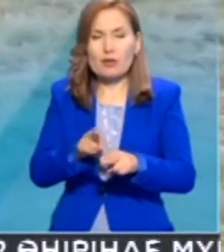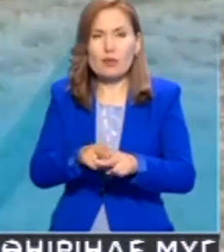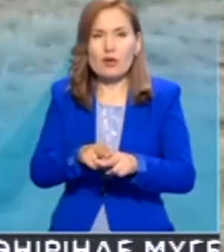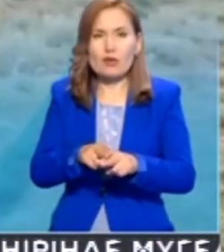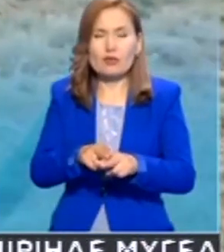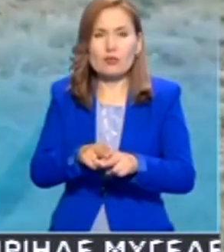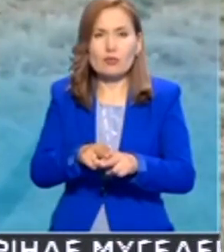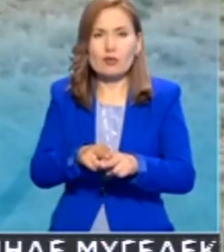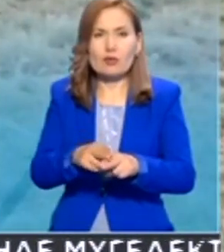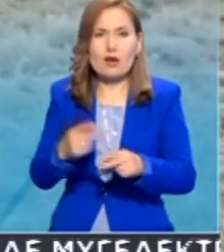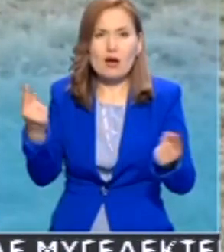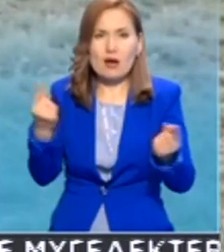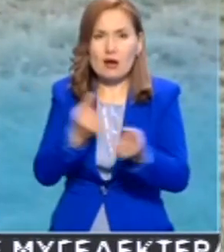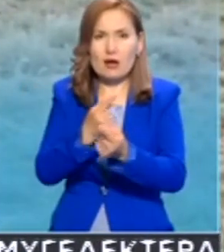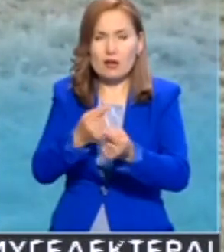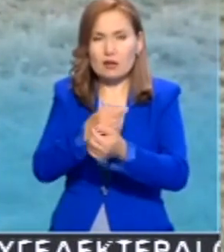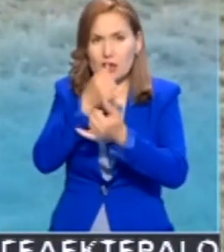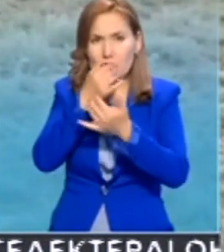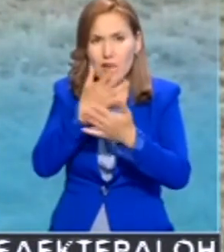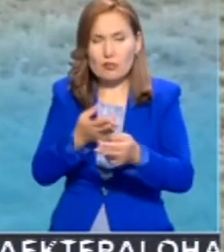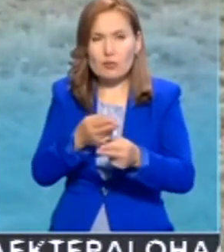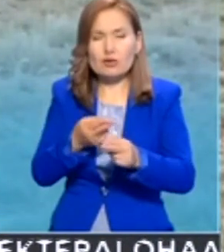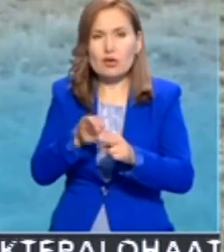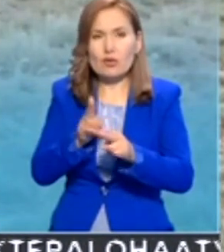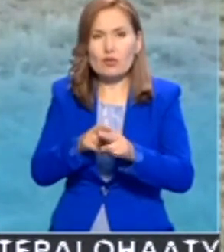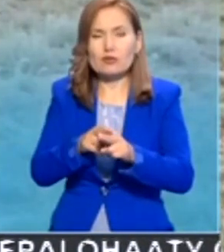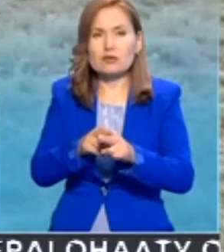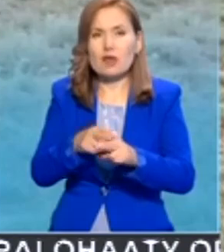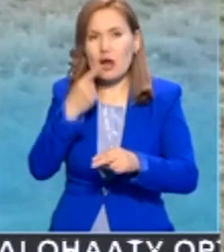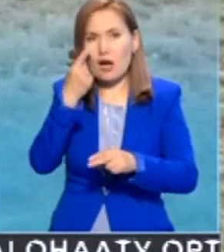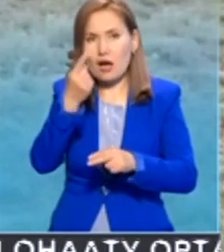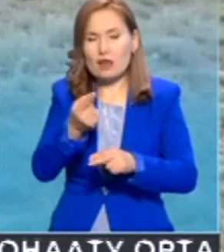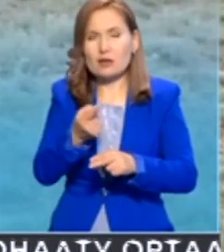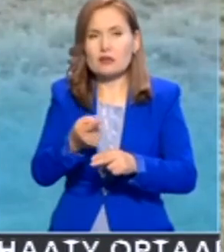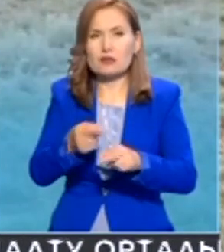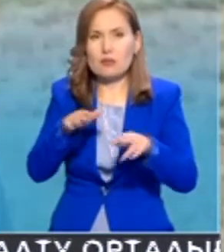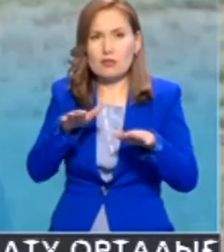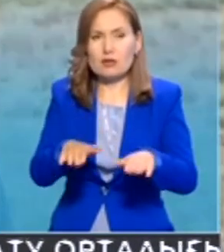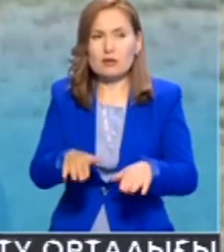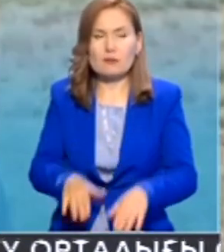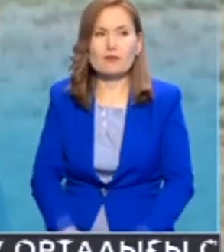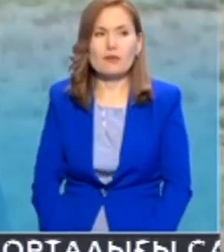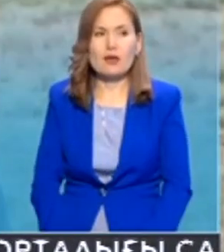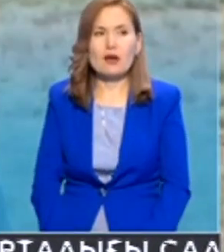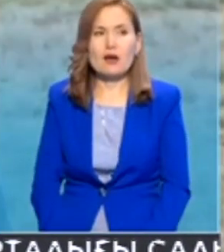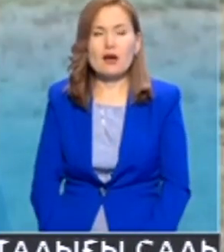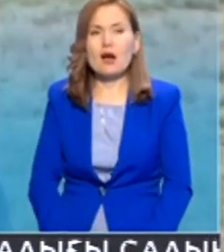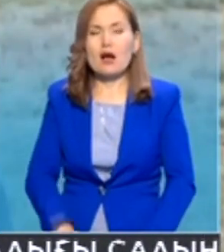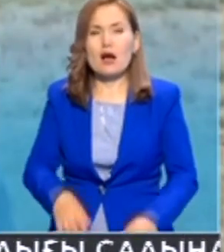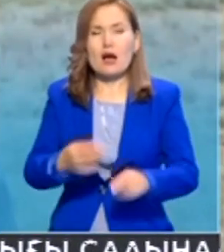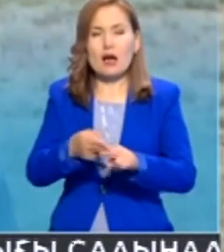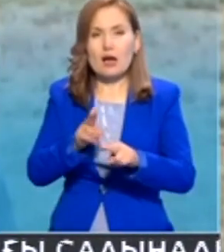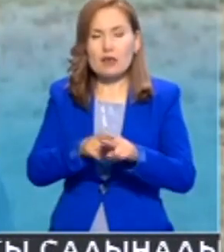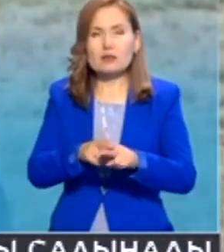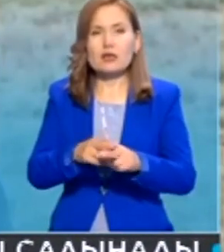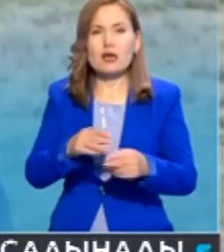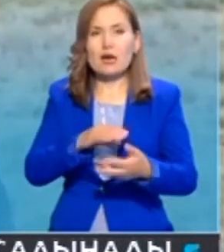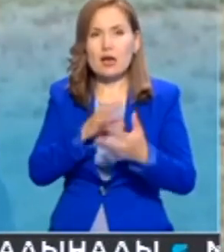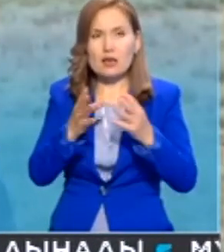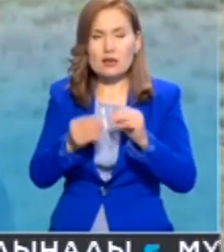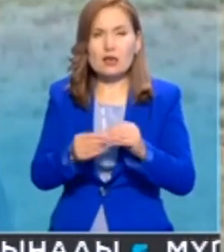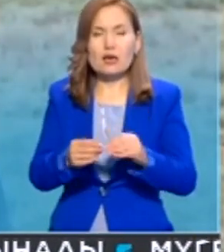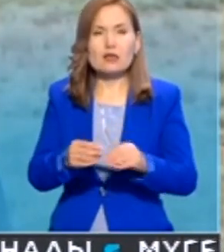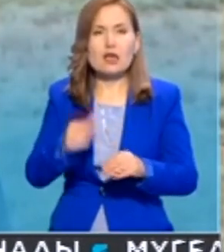жерге тек мына ауданның халқына ыңғайлы болғасын ғана амал жоқтықтан жасап жатырмыз. Бұл арнайы қаржы бөлінгенде де бүгін